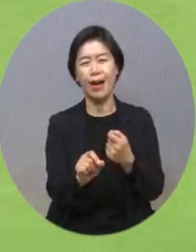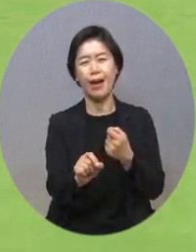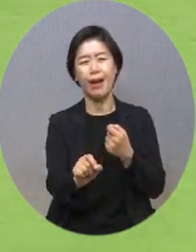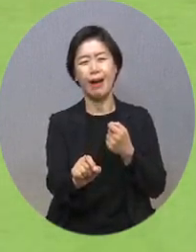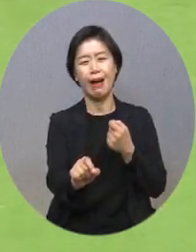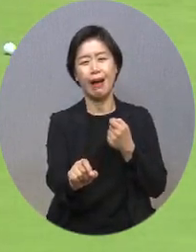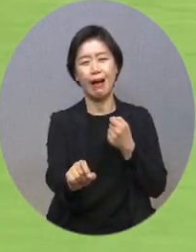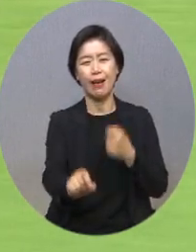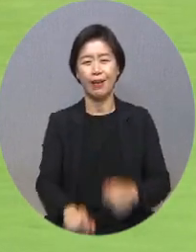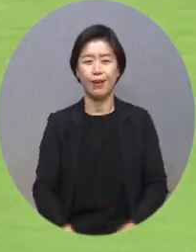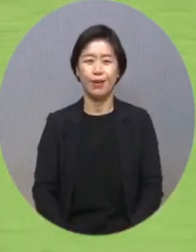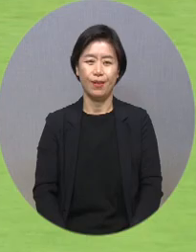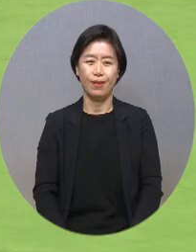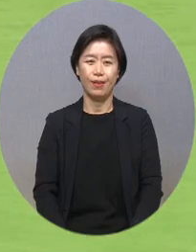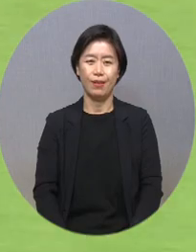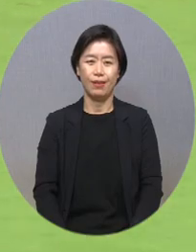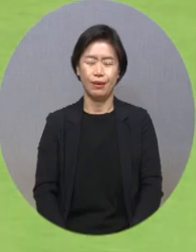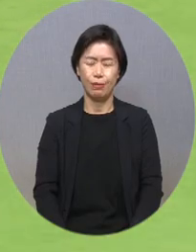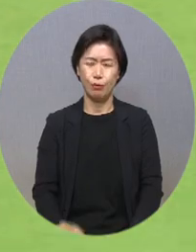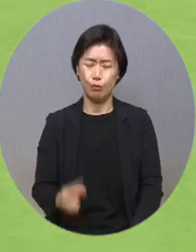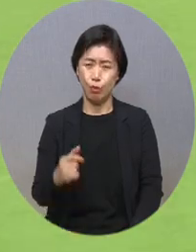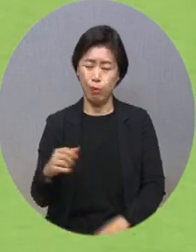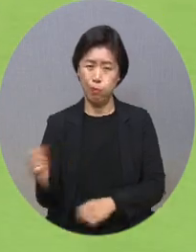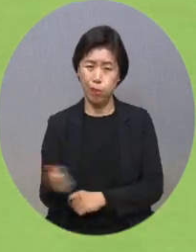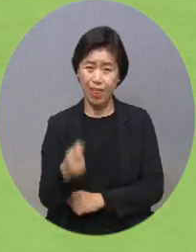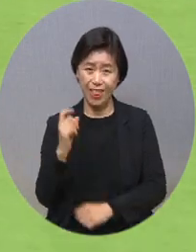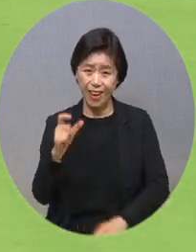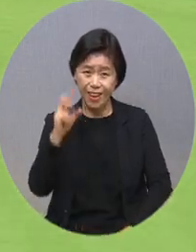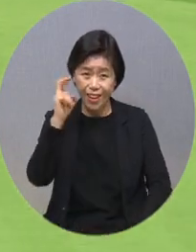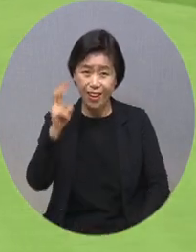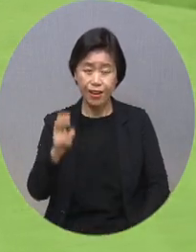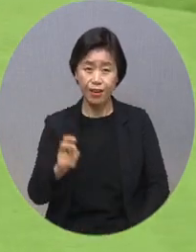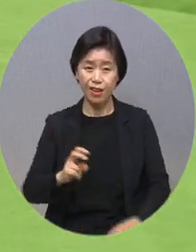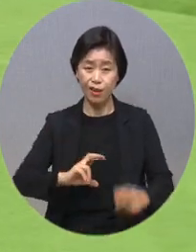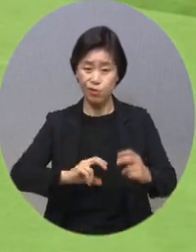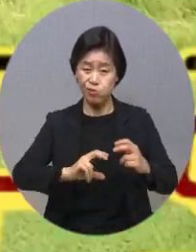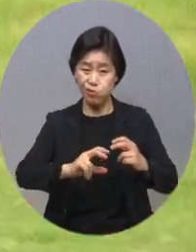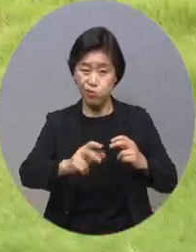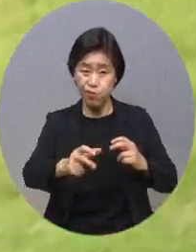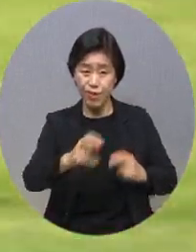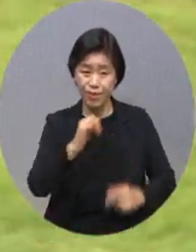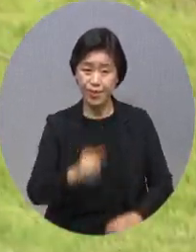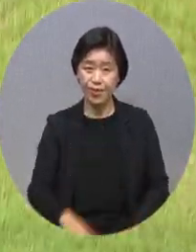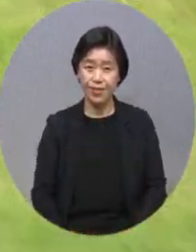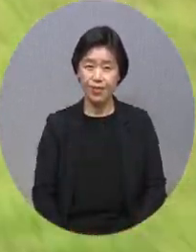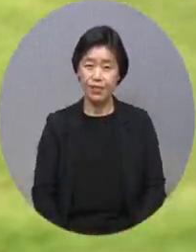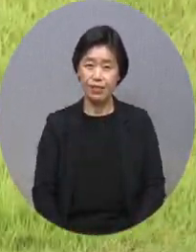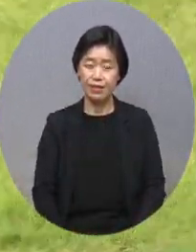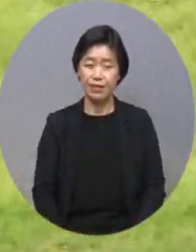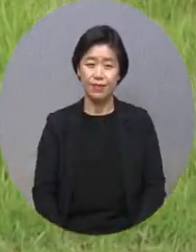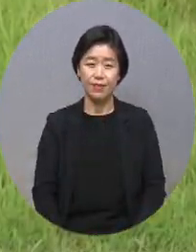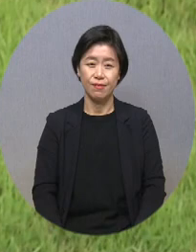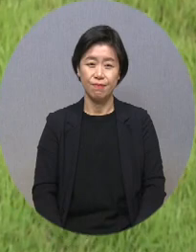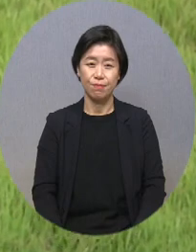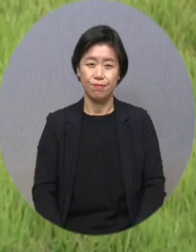세지. 아 괜찮아 괜찮아. 아, 어 너무 센다. 이게 센 것 같지 않은데. 잘 그러네.